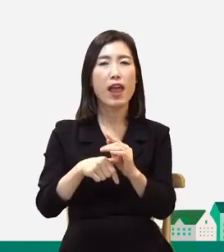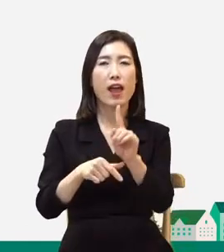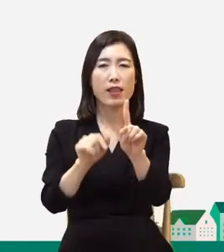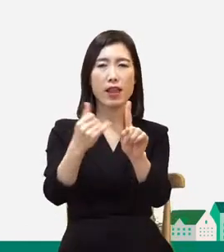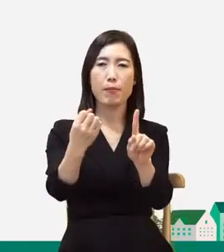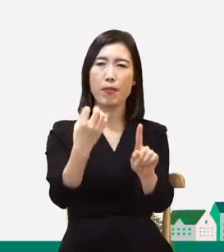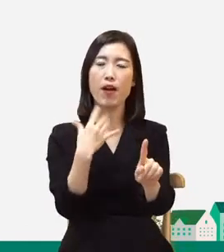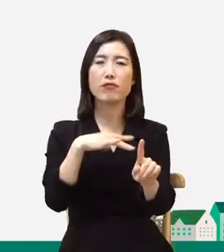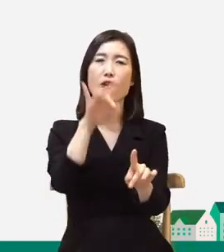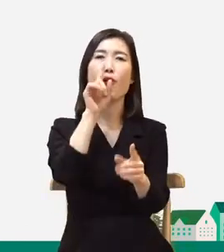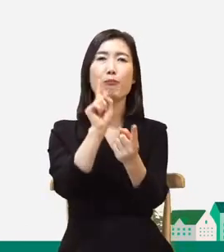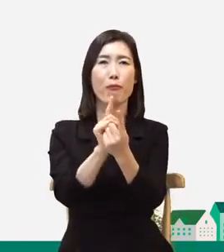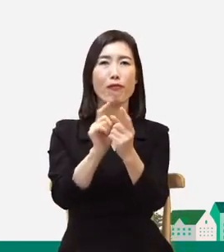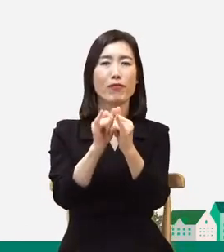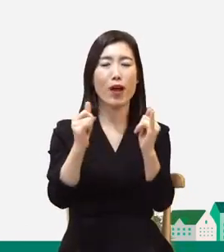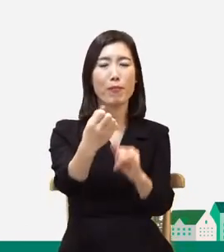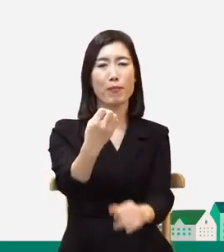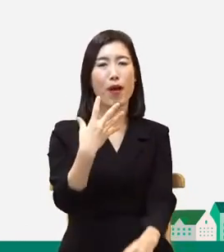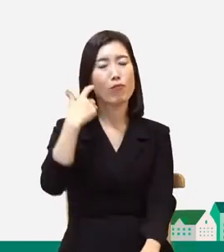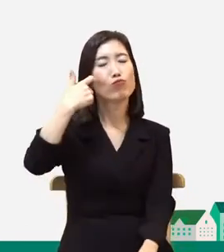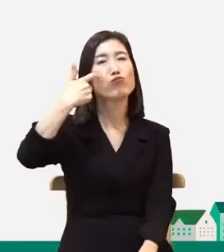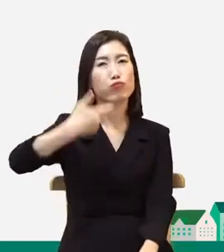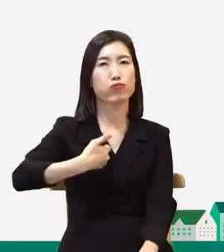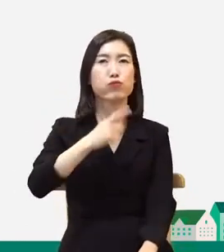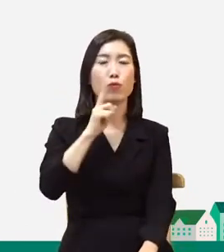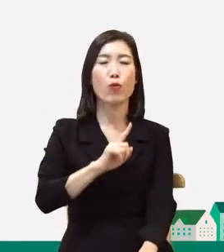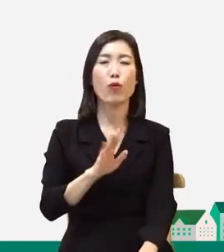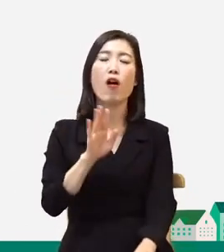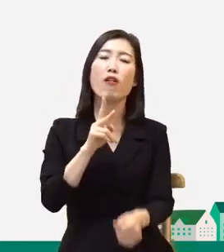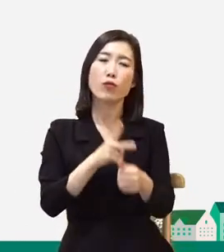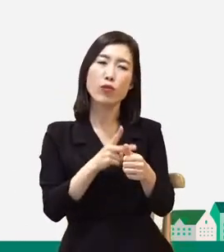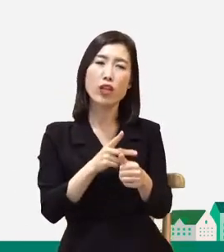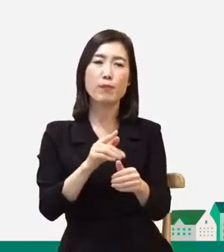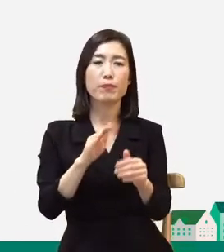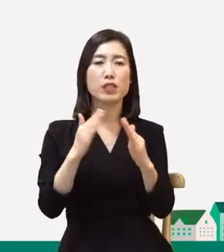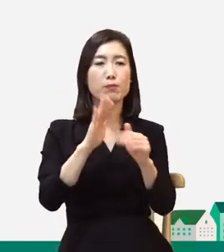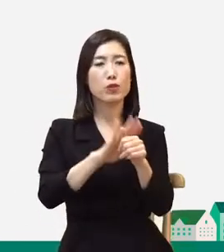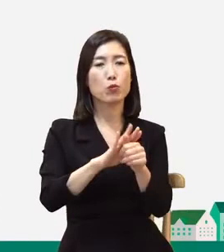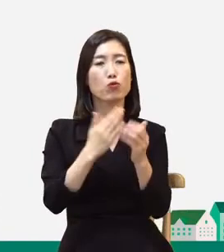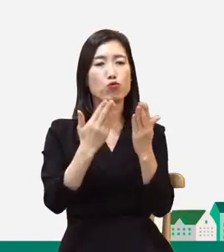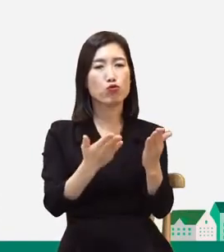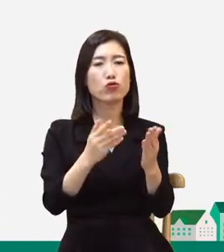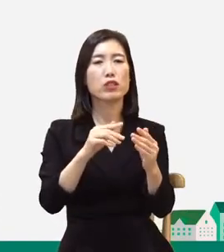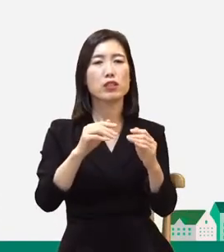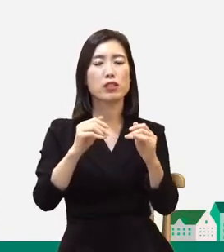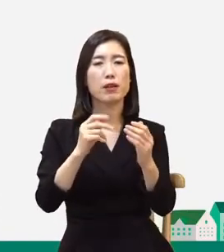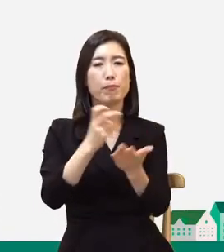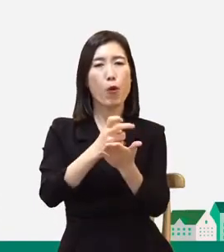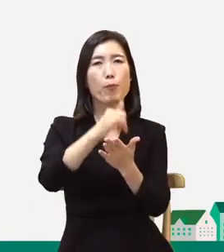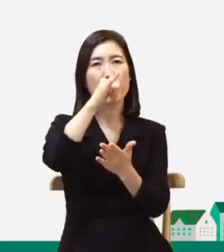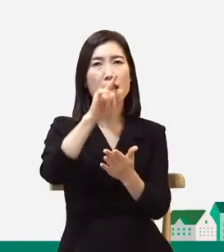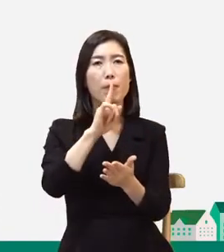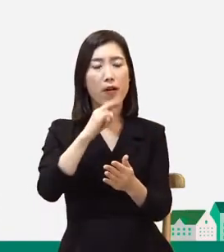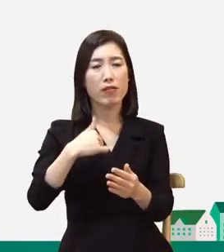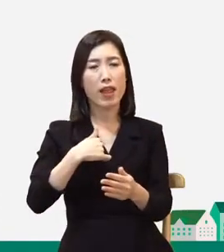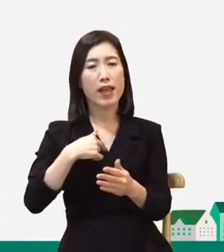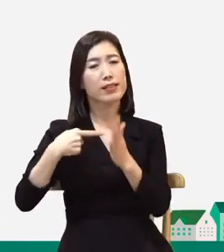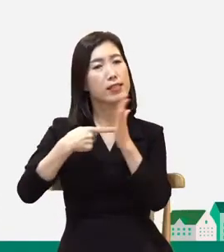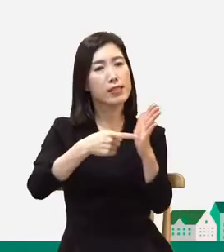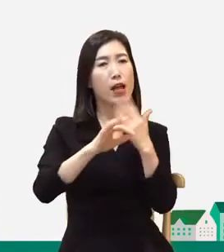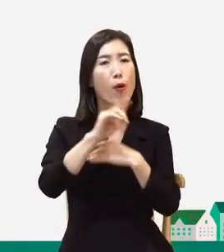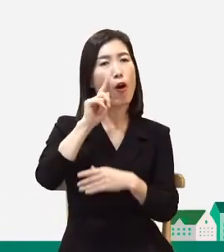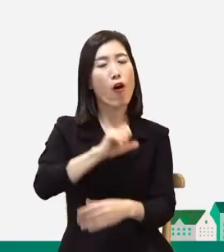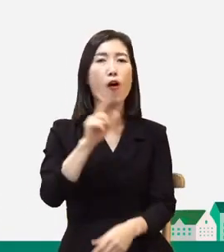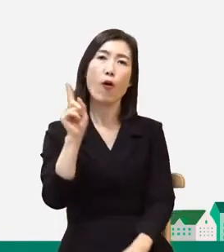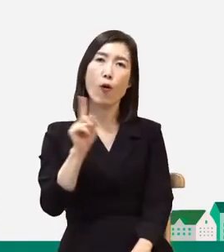처음 보시는 분인데 물어보시더라고요. 선생님, 이렇게 지원주택이라는 게 생겼다고 하던데 제가 거기 신청해서 넣으면 어떨까요? 이런